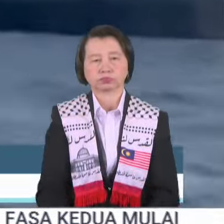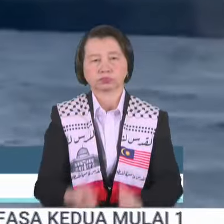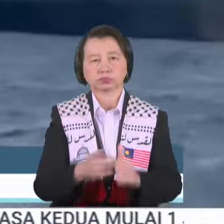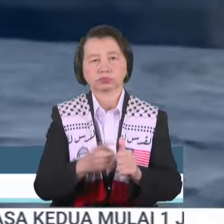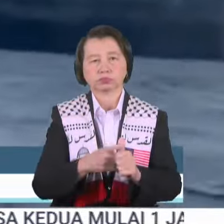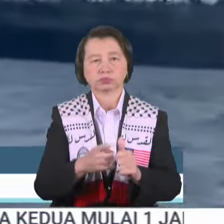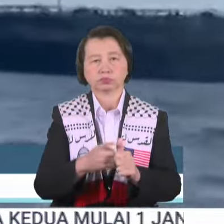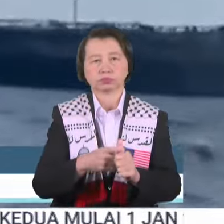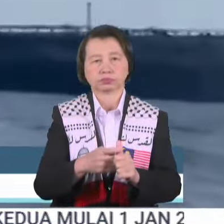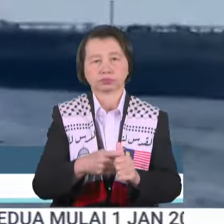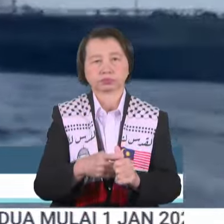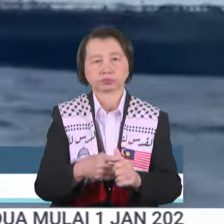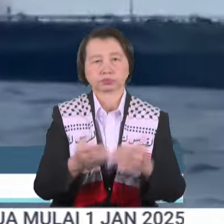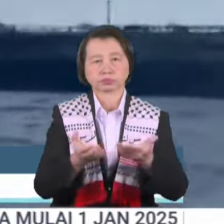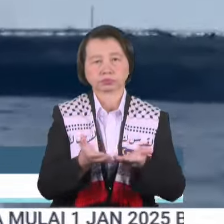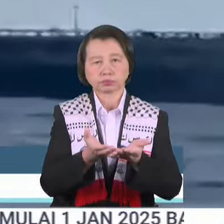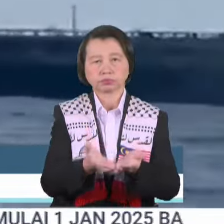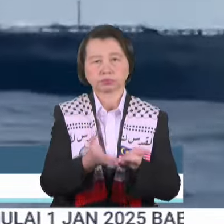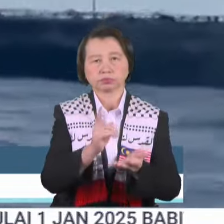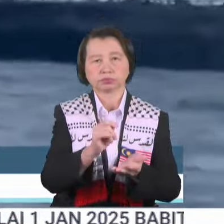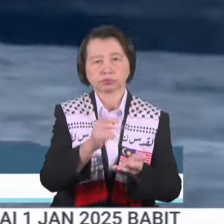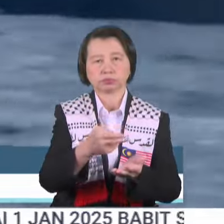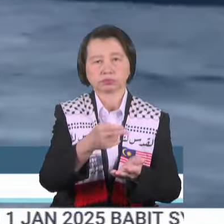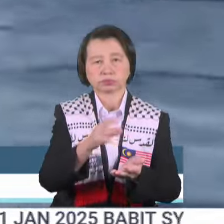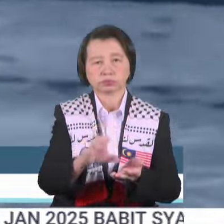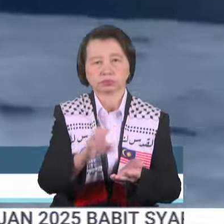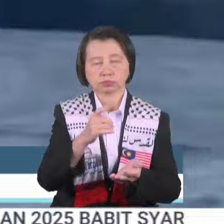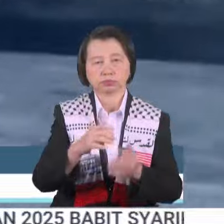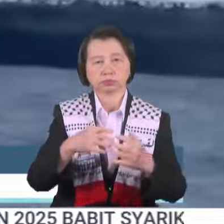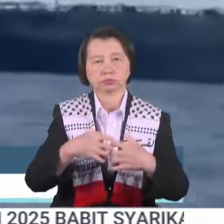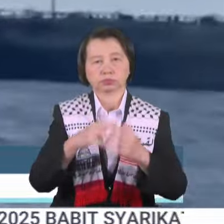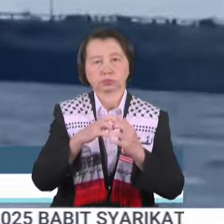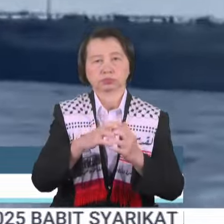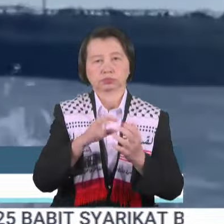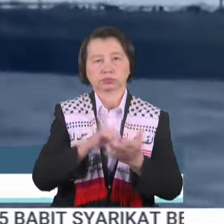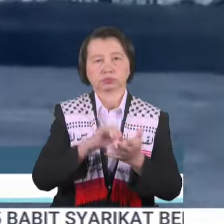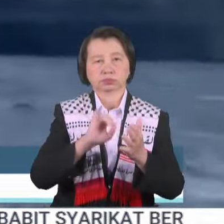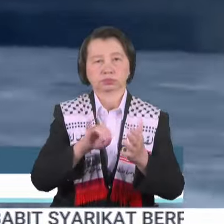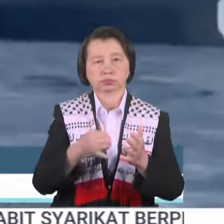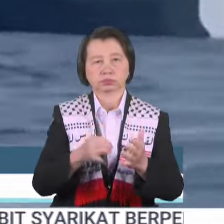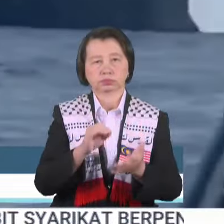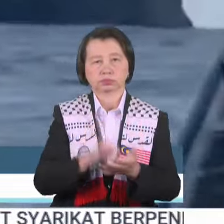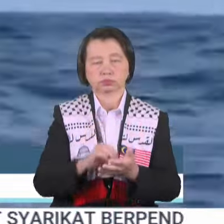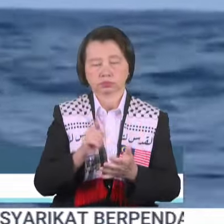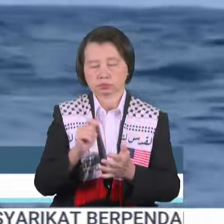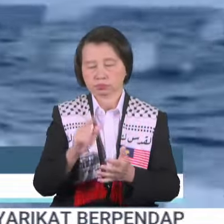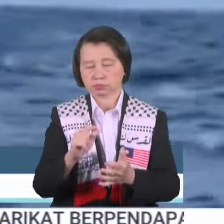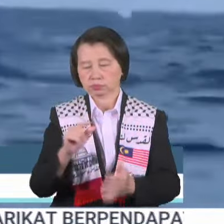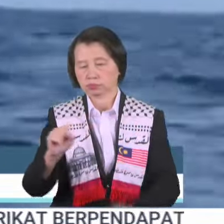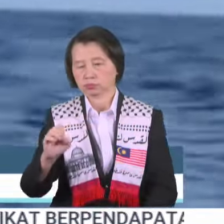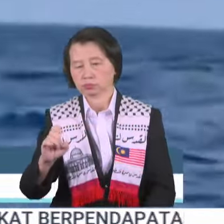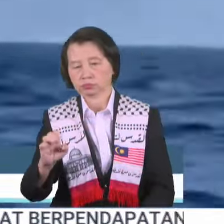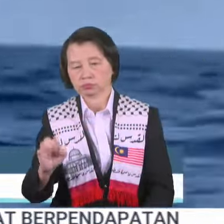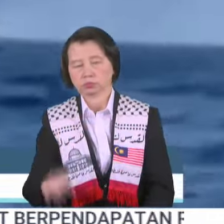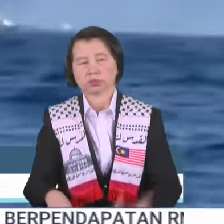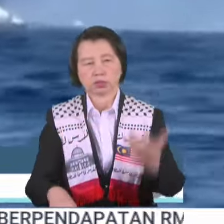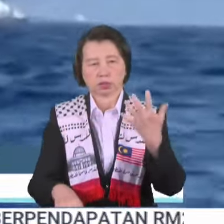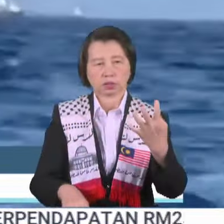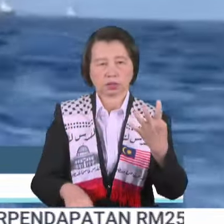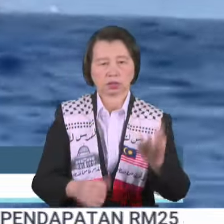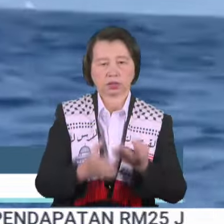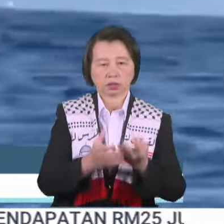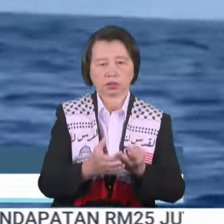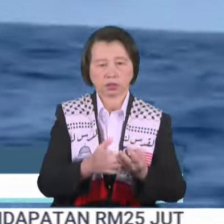Terdahulu, Pangkalan Hadapan Cari Lamat PHC telah ditubuhkan di Jeti Zon Maritim Tanjung Sedeli. Empat aset laut daripada